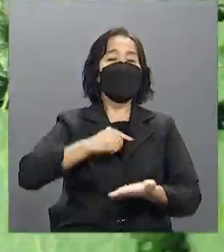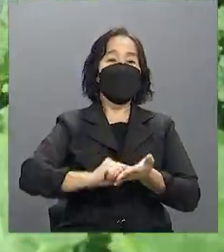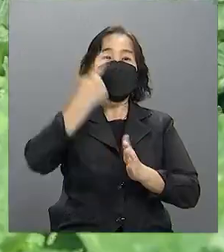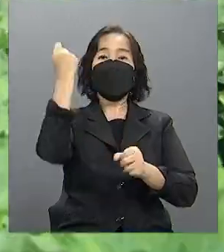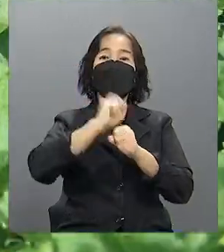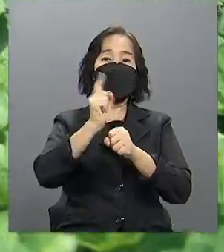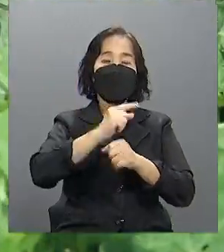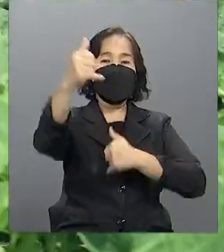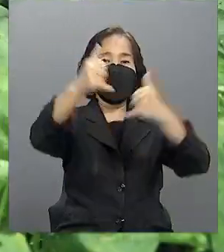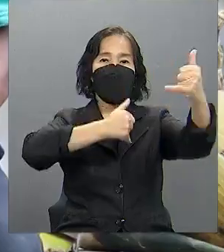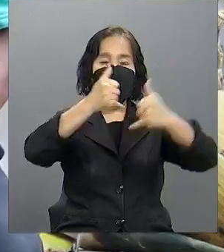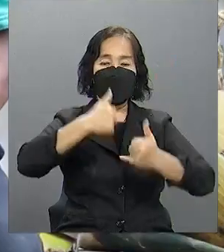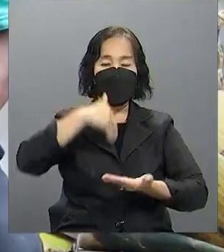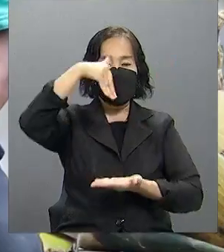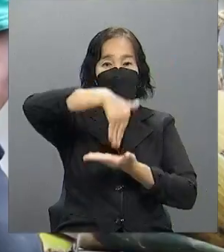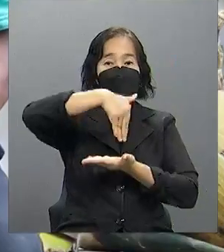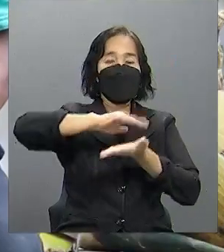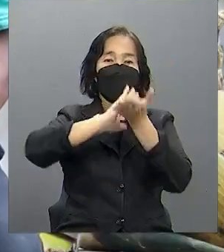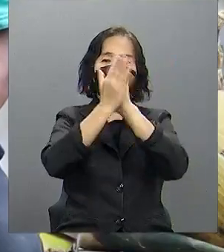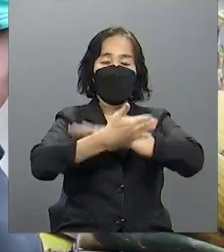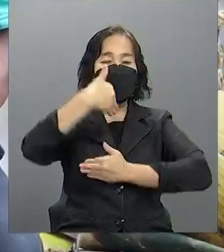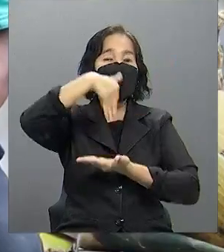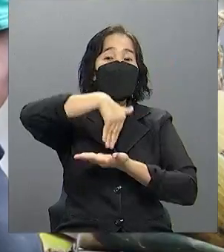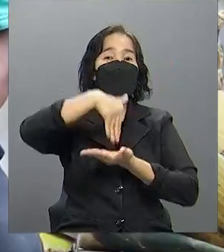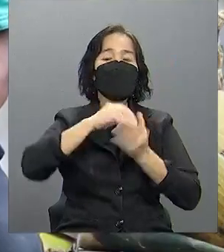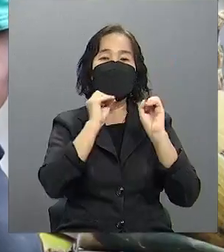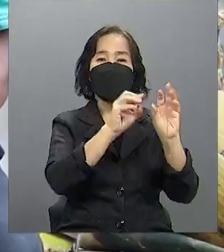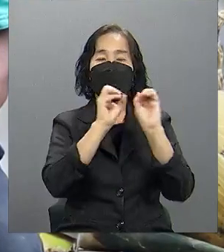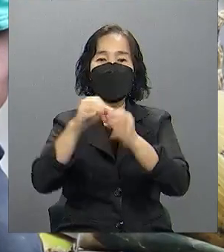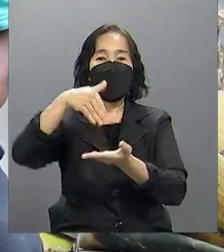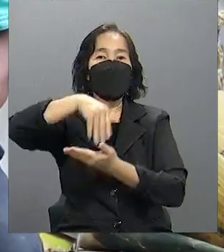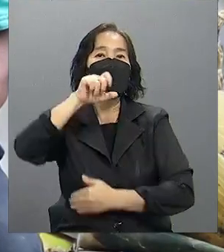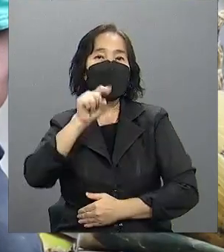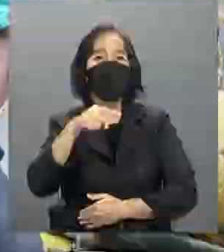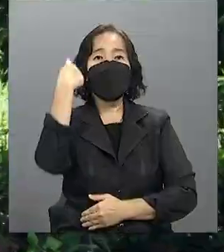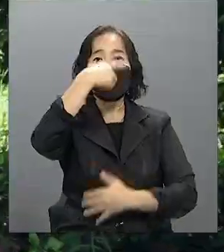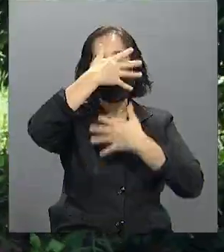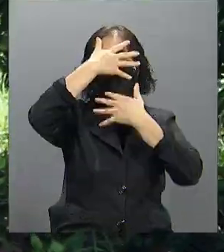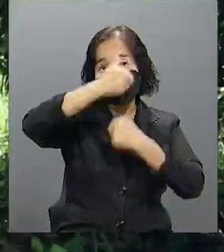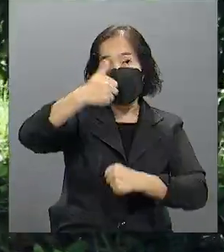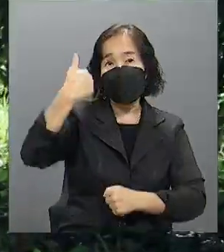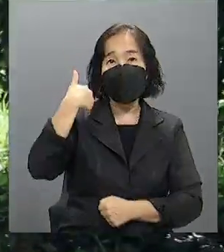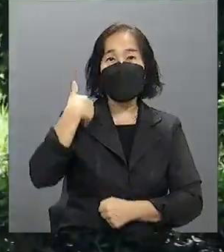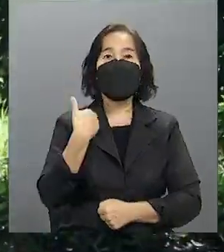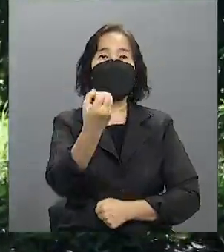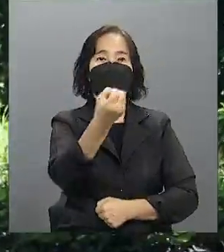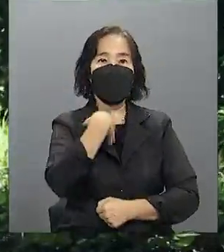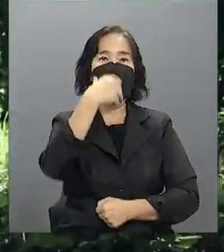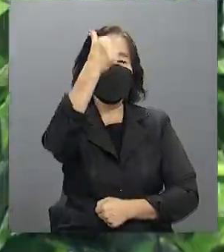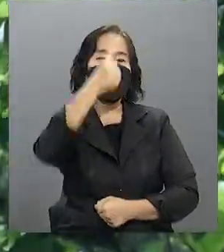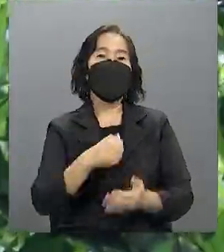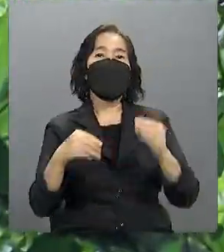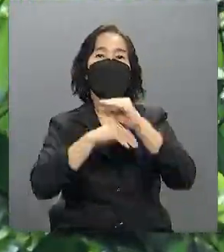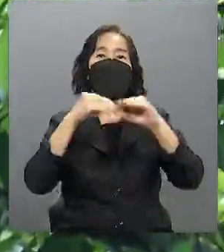ผมขยายพ้นนะคันถ้าสนใจเฮ็ดสนใจทำสนใจยักได้นี่นะโครงการของเฮิรนราชการที่เก้านะ